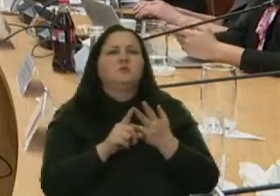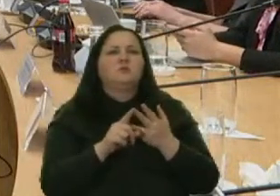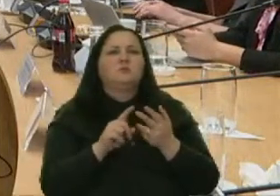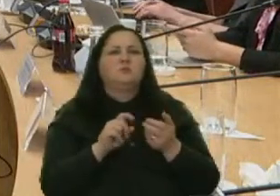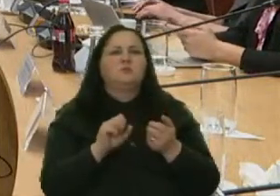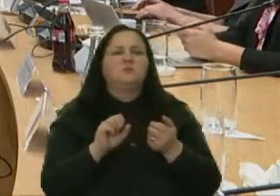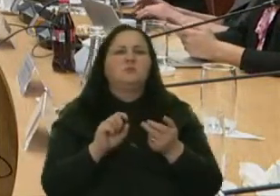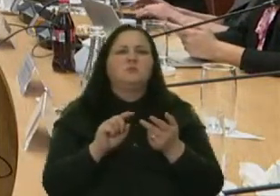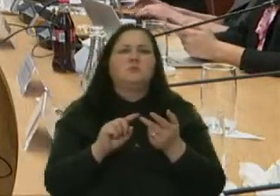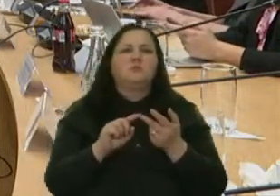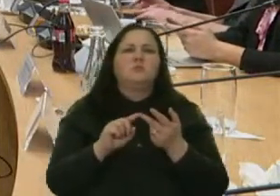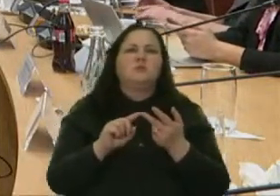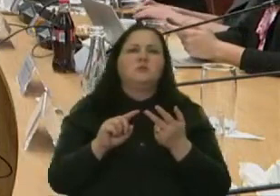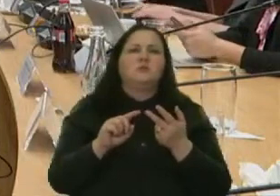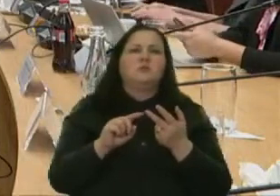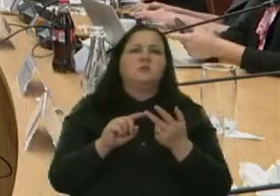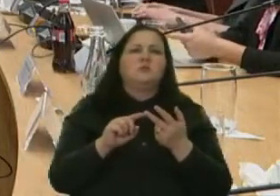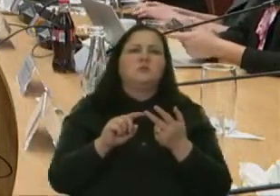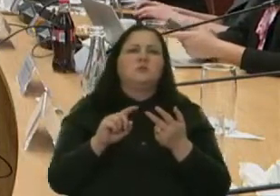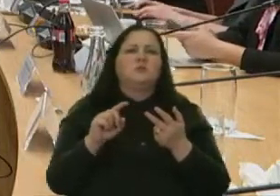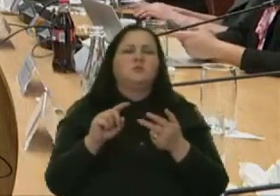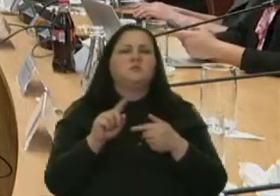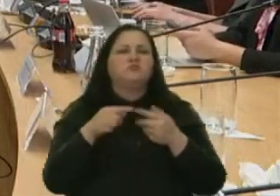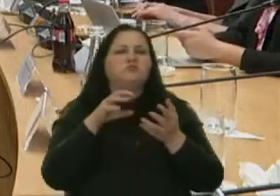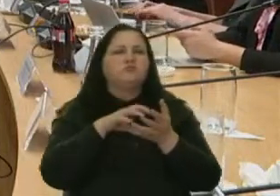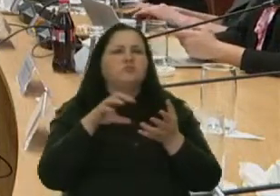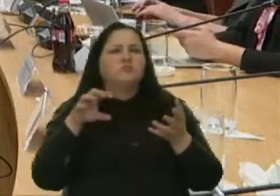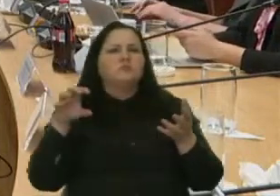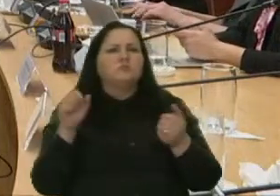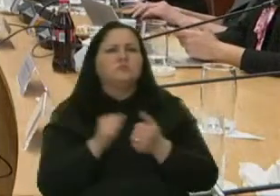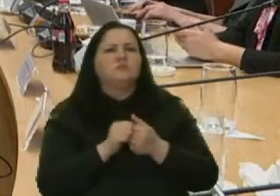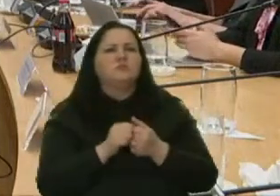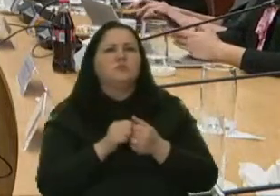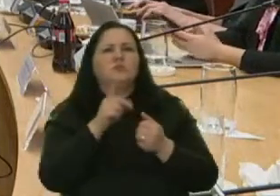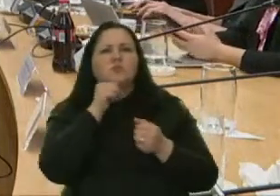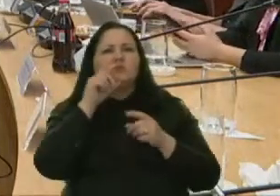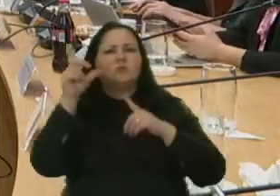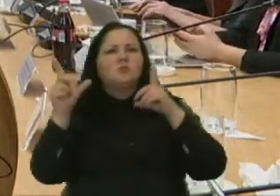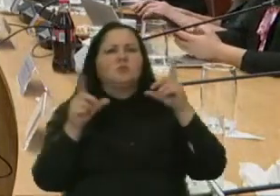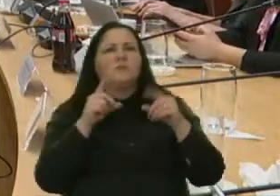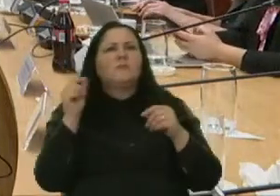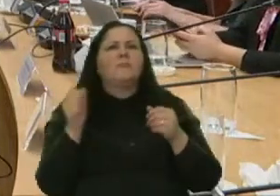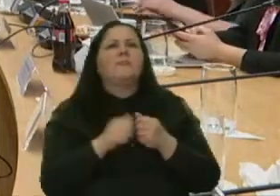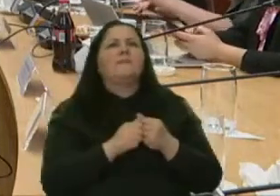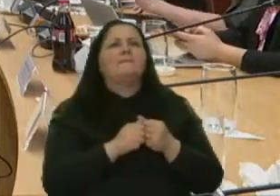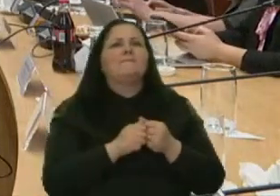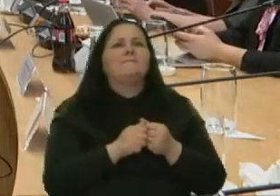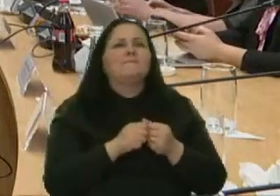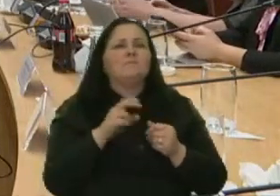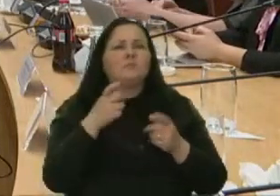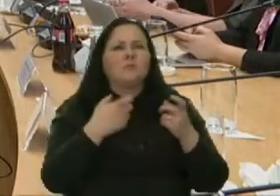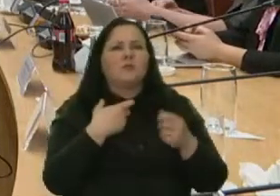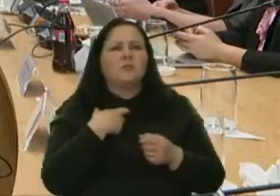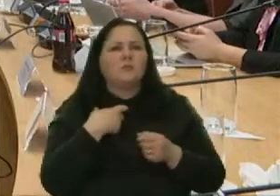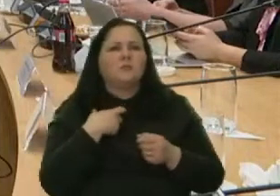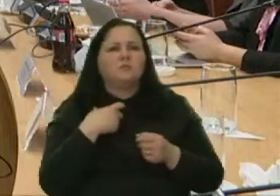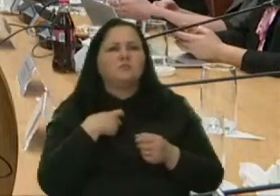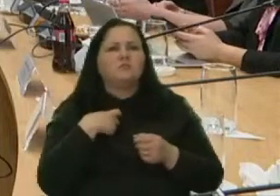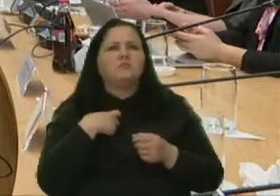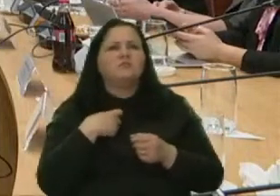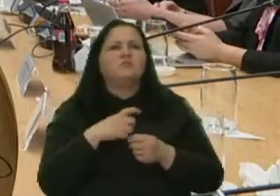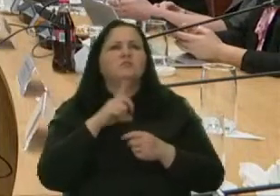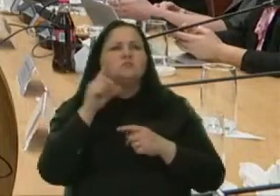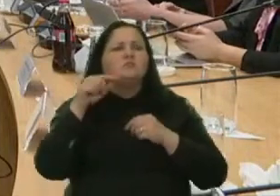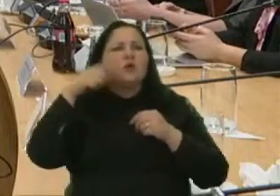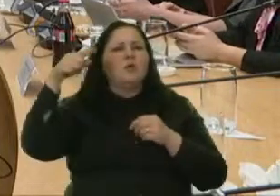țării cu stațiuni turistice în zonă ori pe unde treci trebuie să mergi aproape prin zona Brașovului ca să poți să ajungi la nu știu la